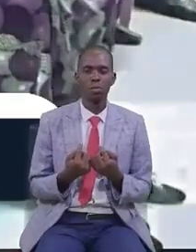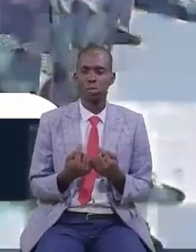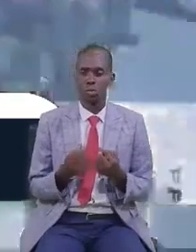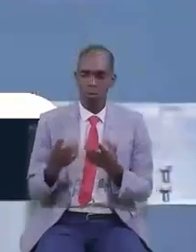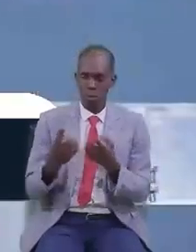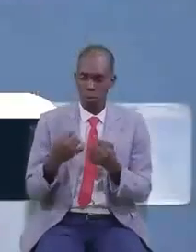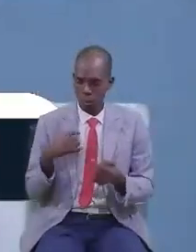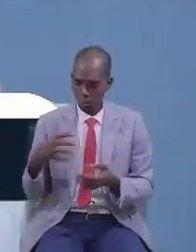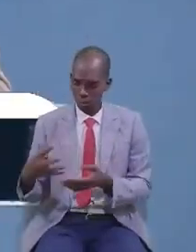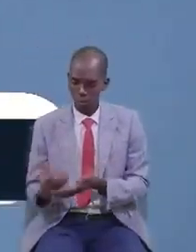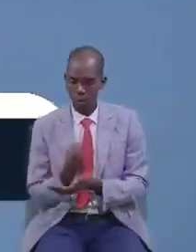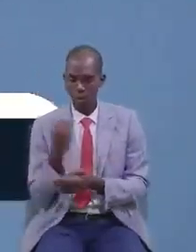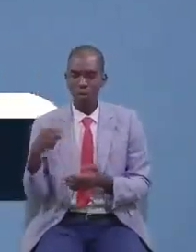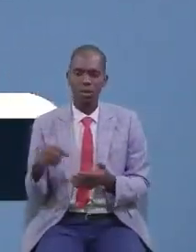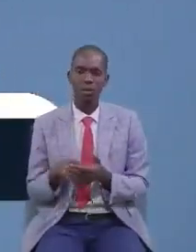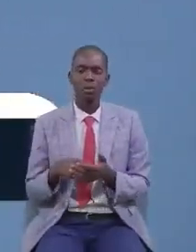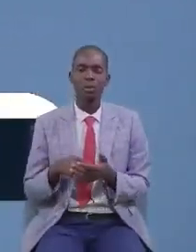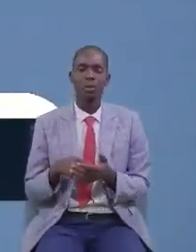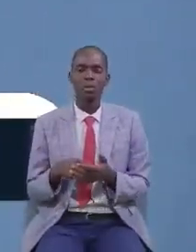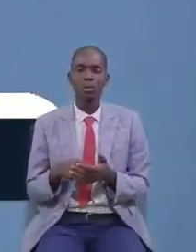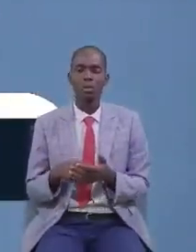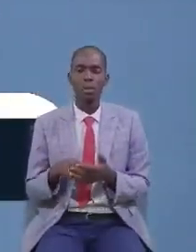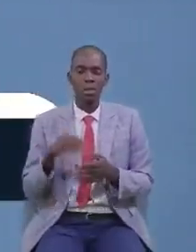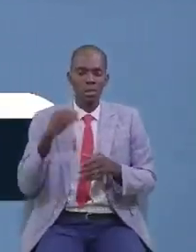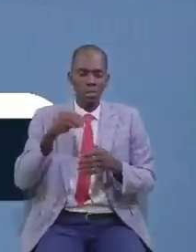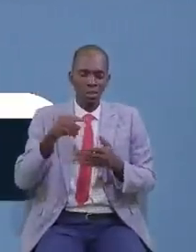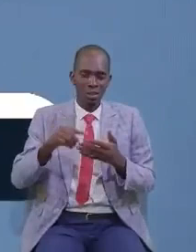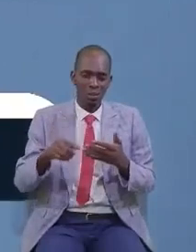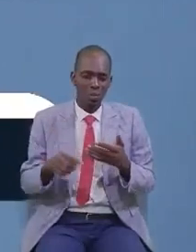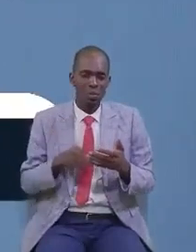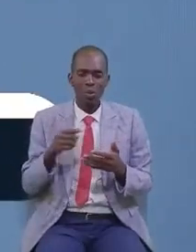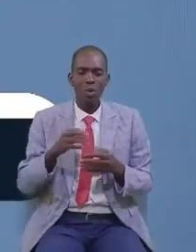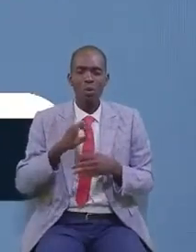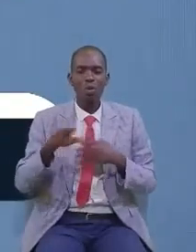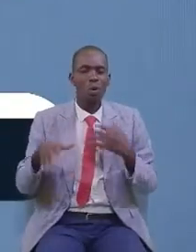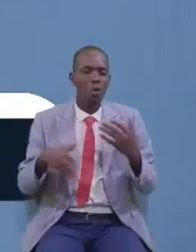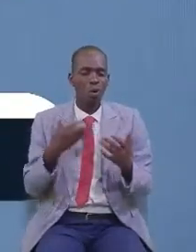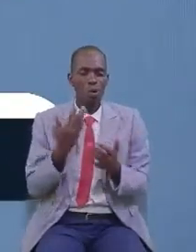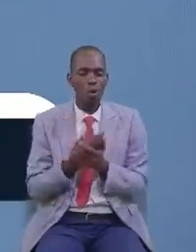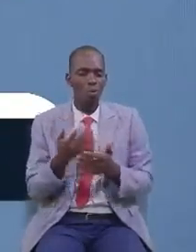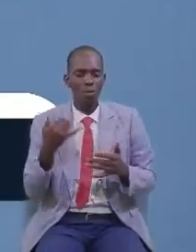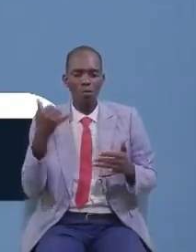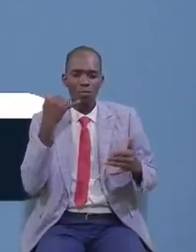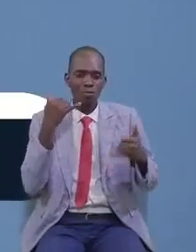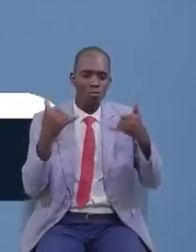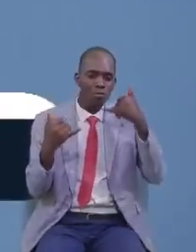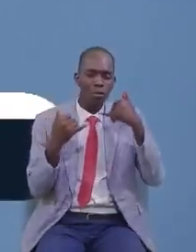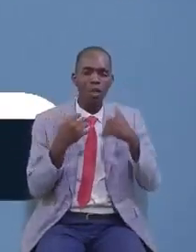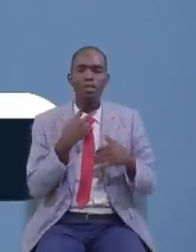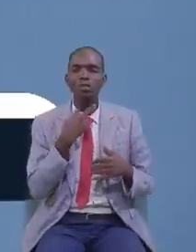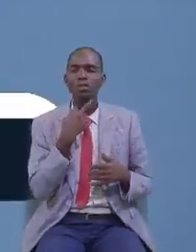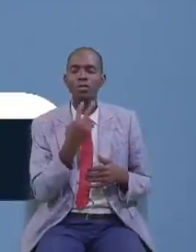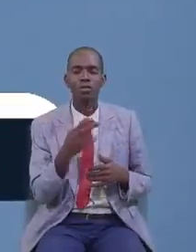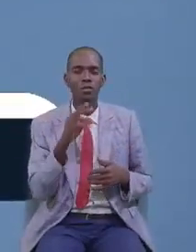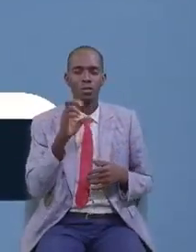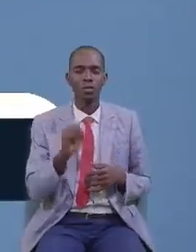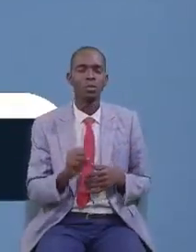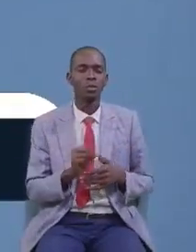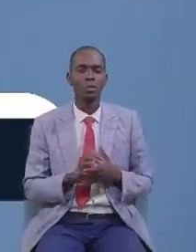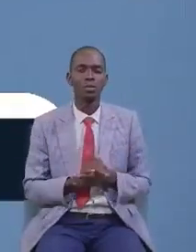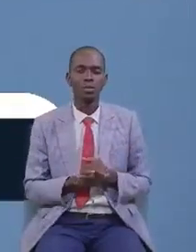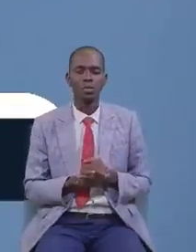and pick up this. వచ్చి ఇది తీసుకోండి అంటాయి. In the midst of all those calls from all the voices, ఈ యొక్క